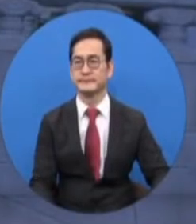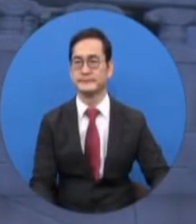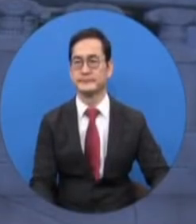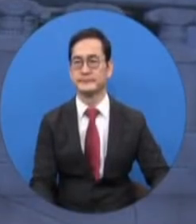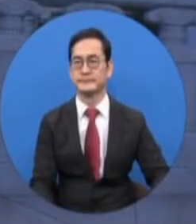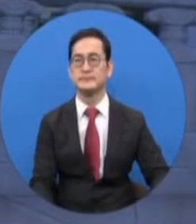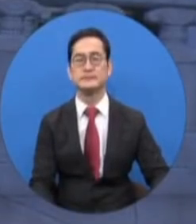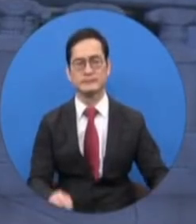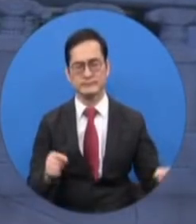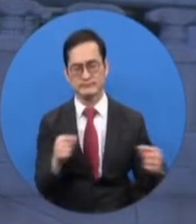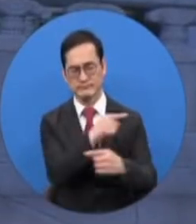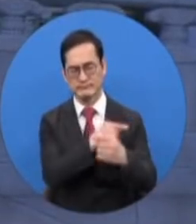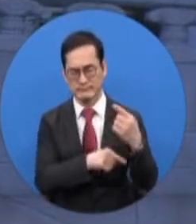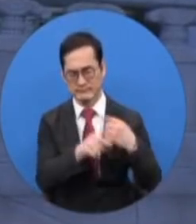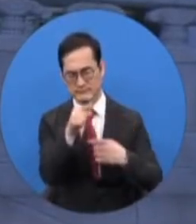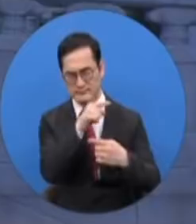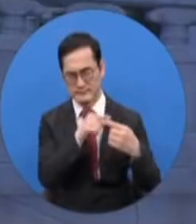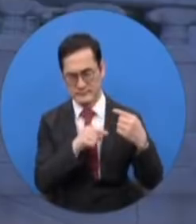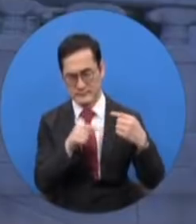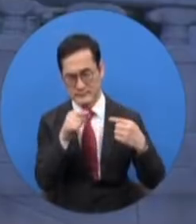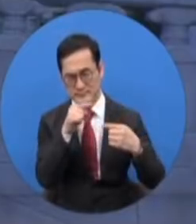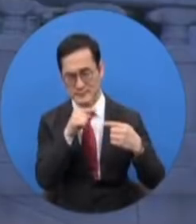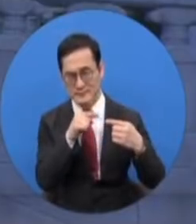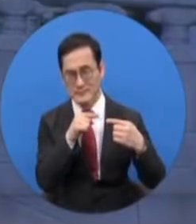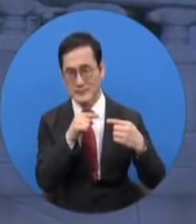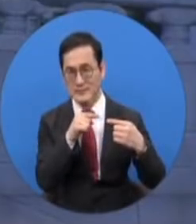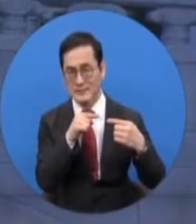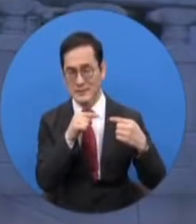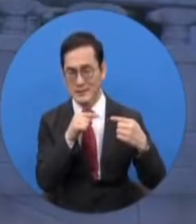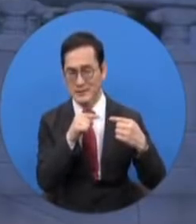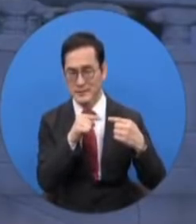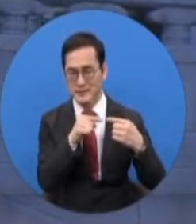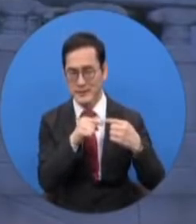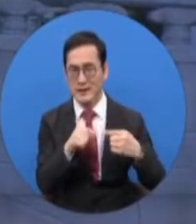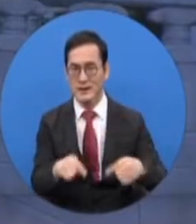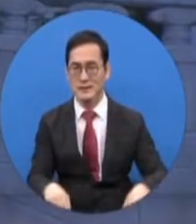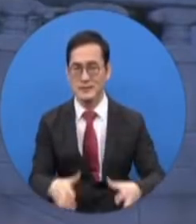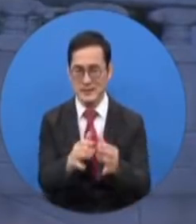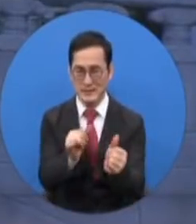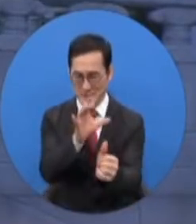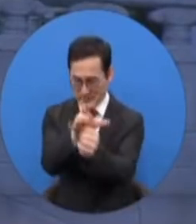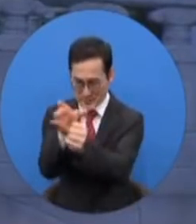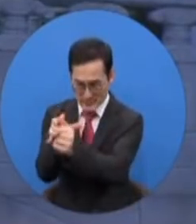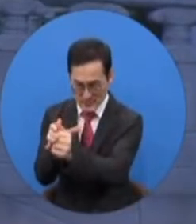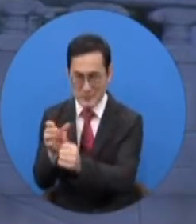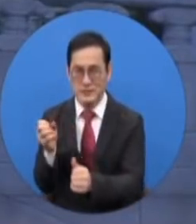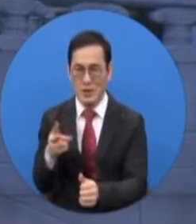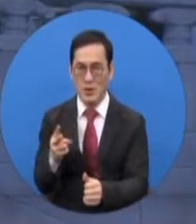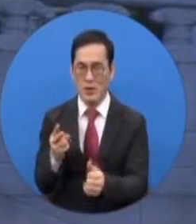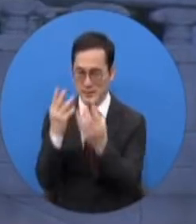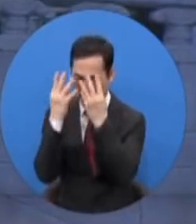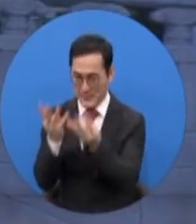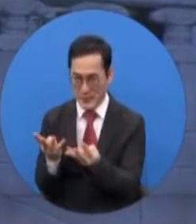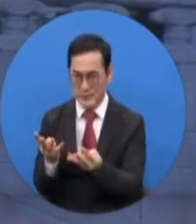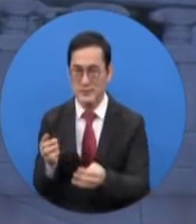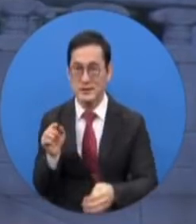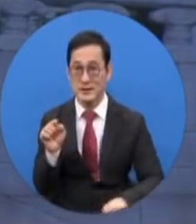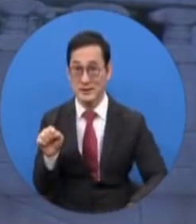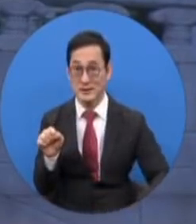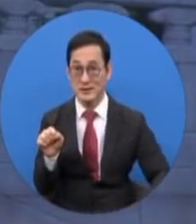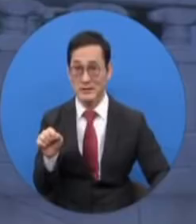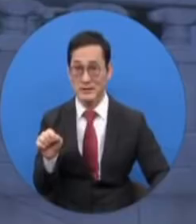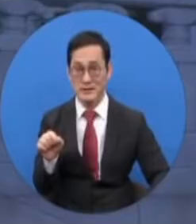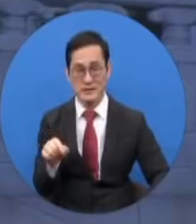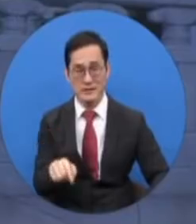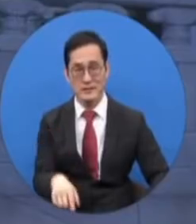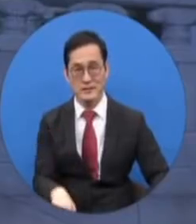좁히면 이명박 전 대통령 사면 문제랑 아까 말했던 한국은행 총재 등의 주요 인사 요거를 양측이 협의할